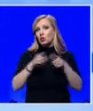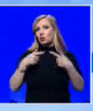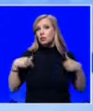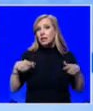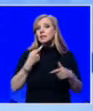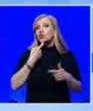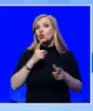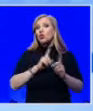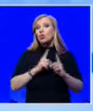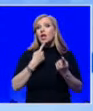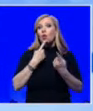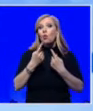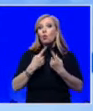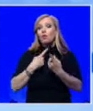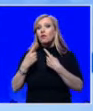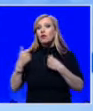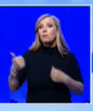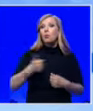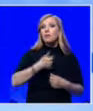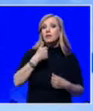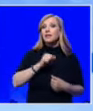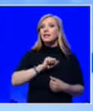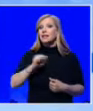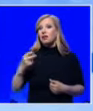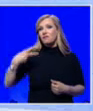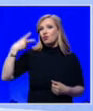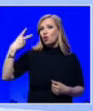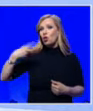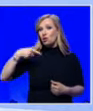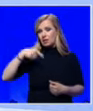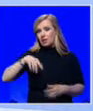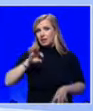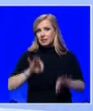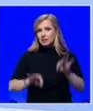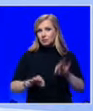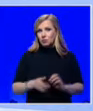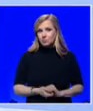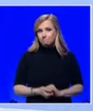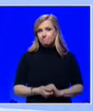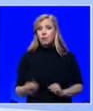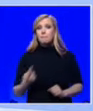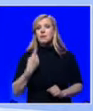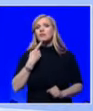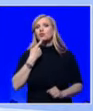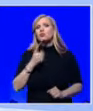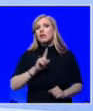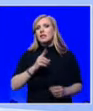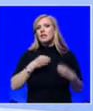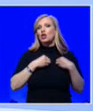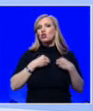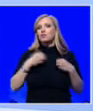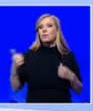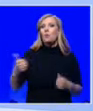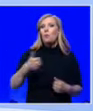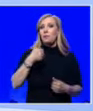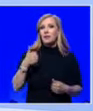не говорят победителите и вторите на изборите? Първо, защото най-вероятно не се чувстват